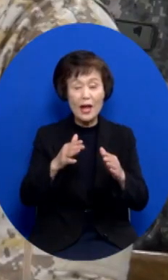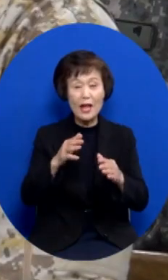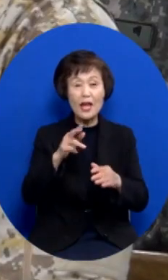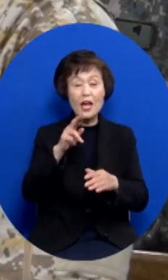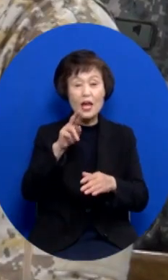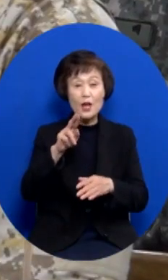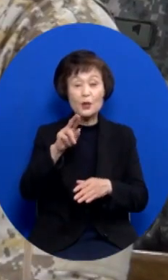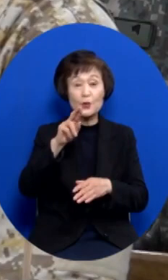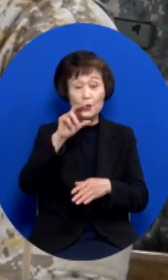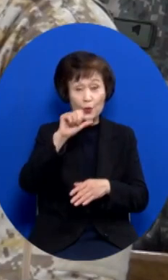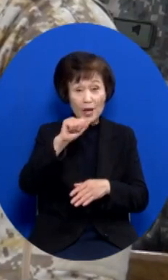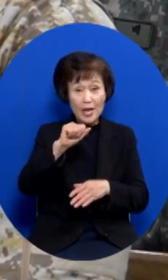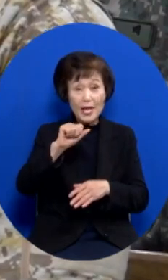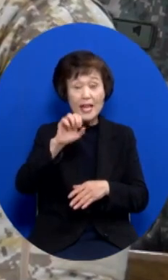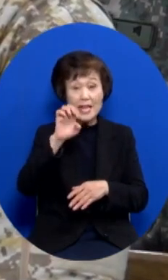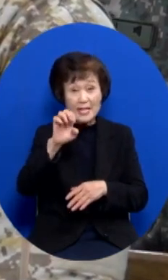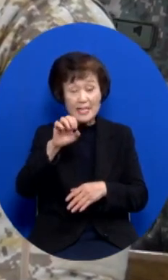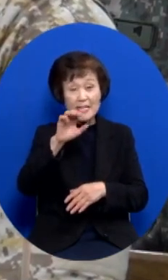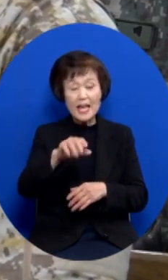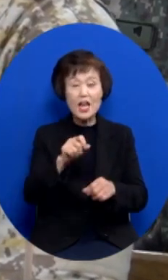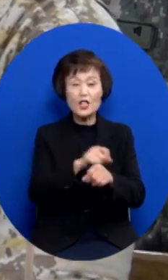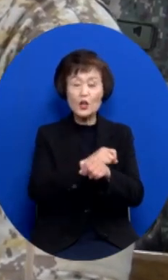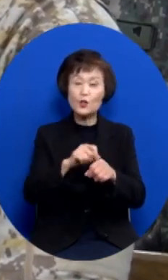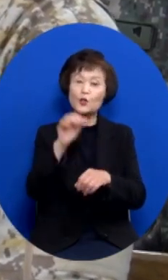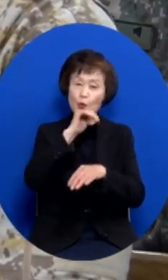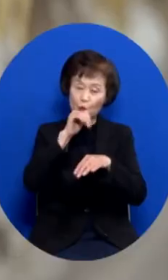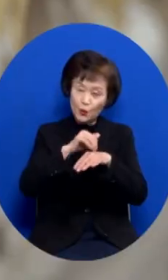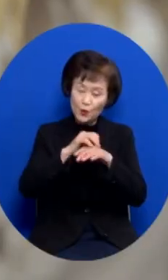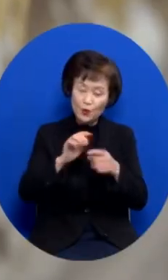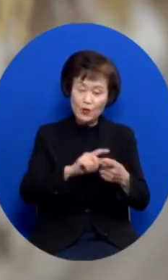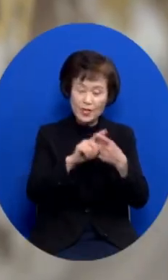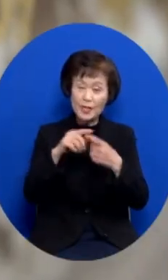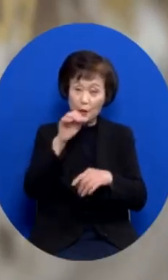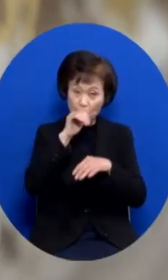아랍에미리트 특수부대의 교육훈련 지원과 연합훈련 등